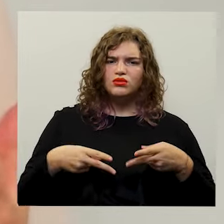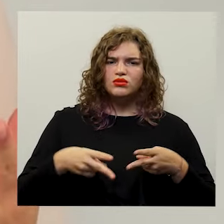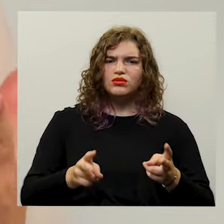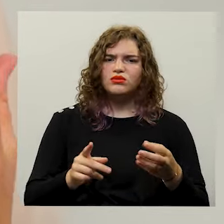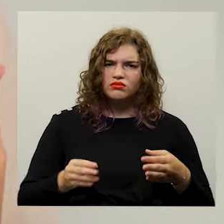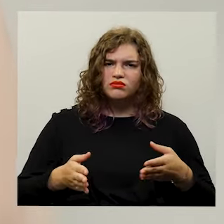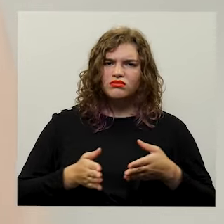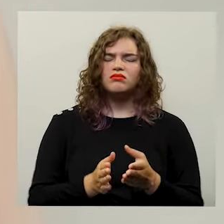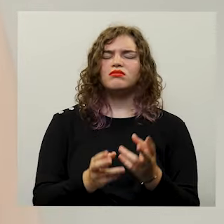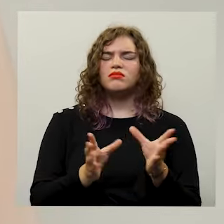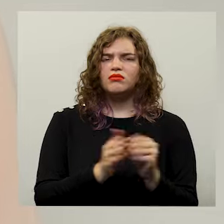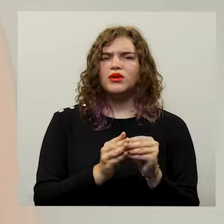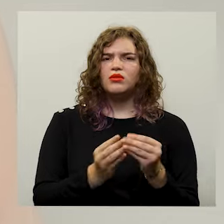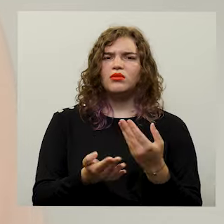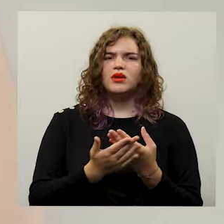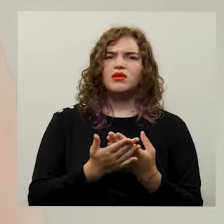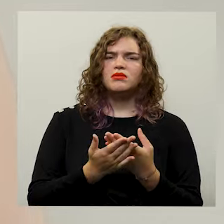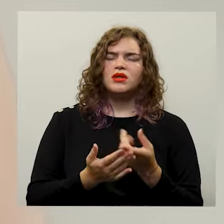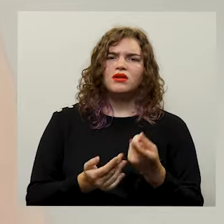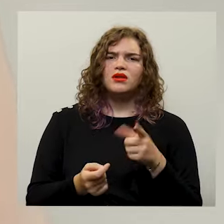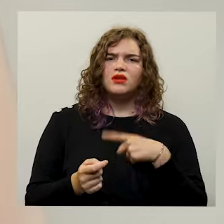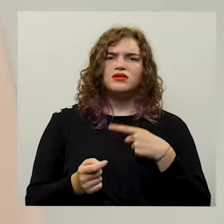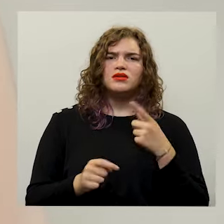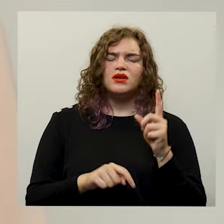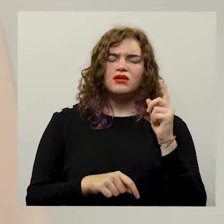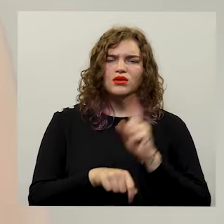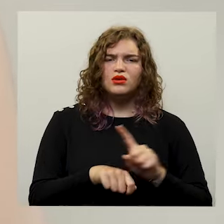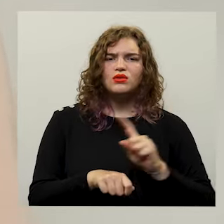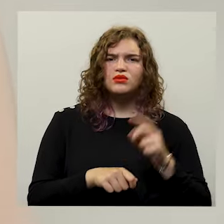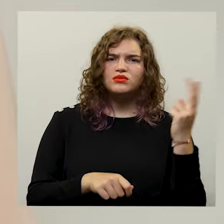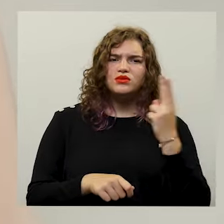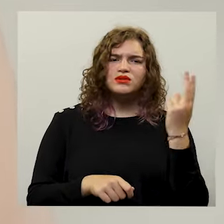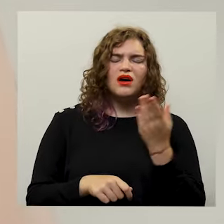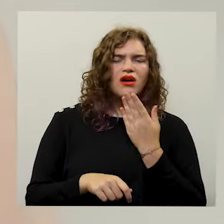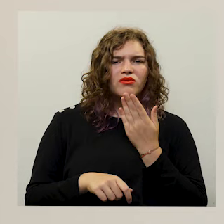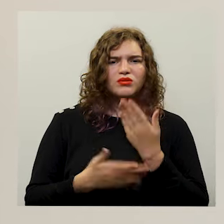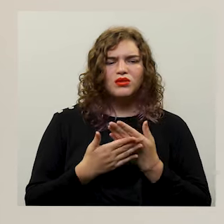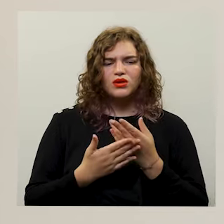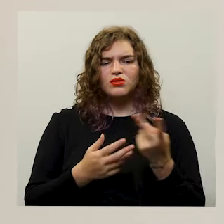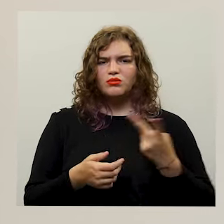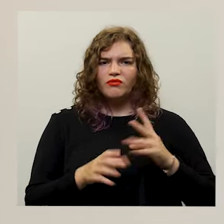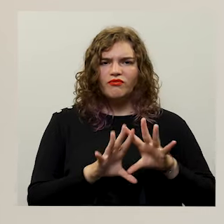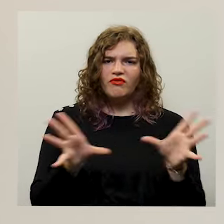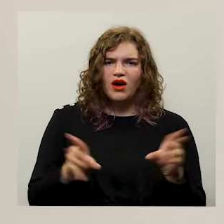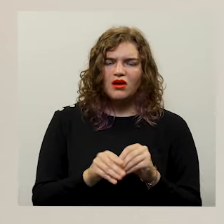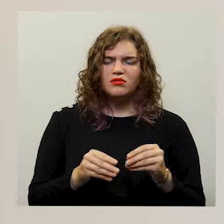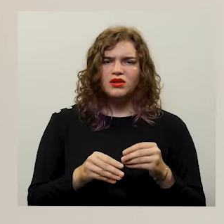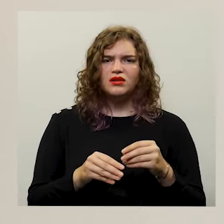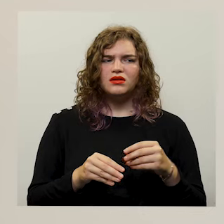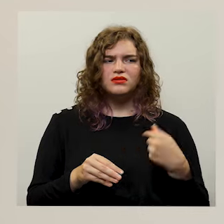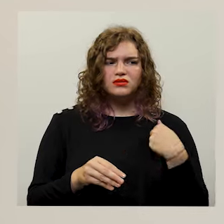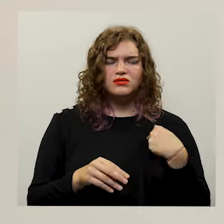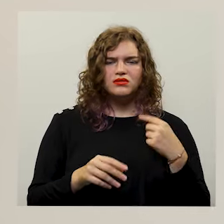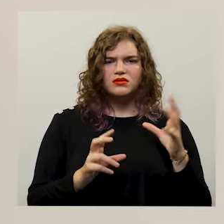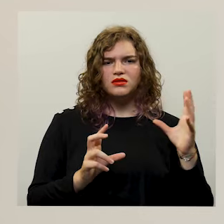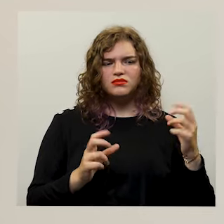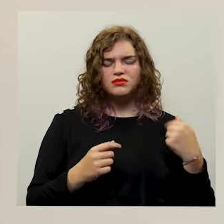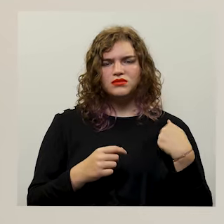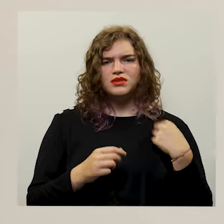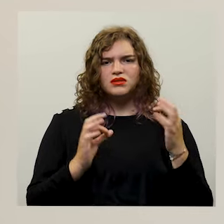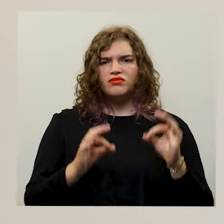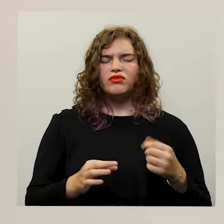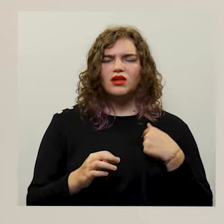Și acest lucru este ceea ce Dumnezeu a intenționat pentru noi, pentru familie. Și să tragă împreună, că se întâmplă,